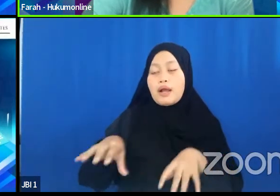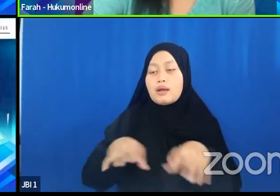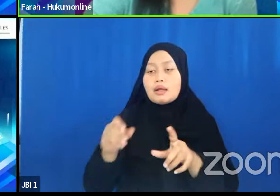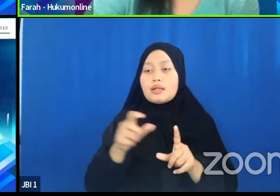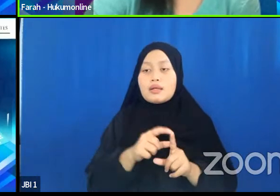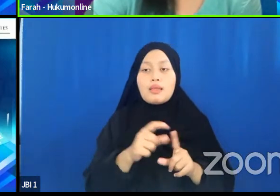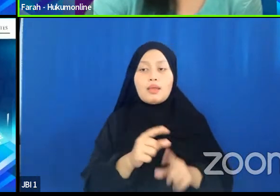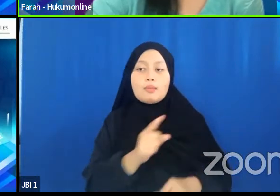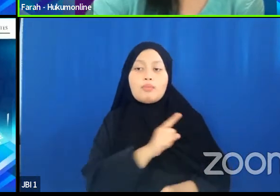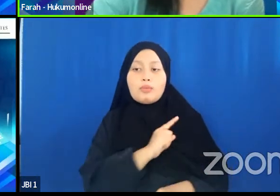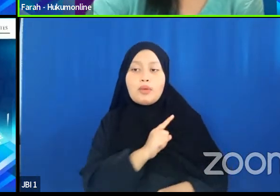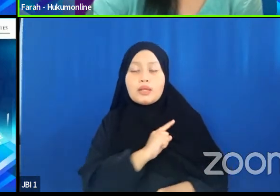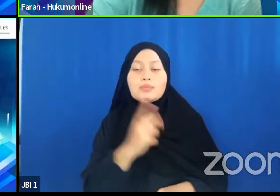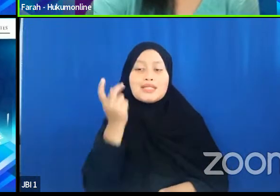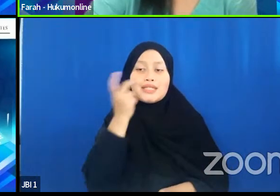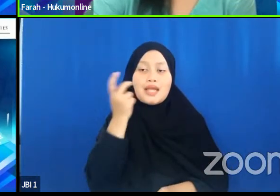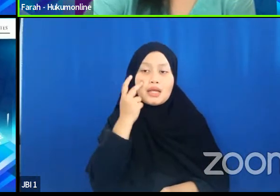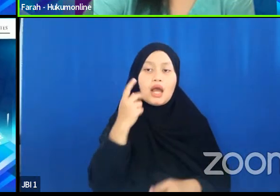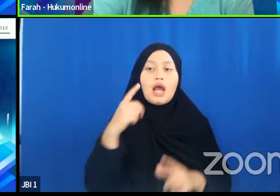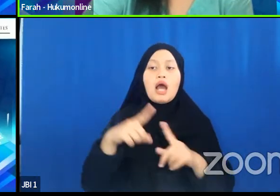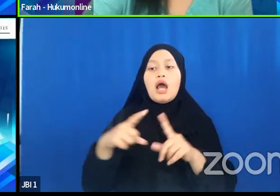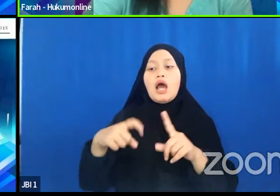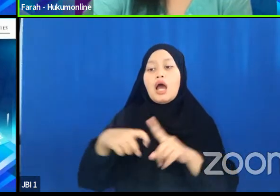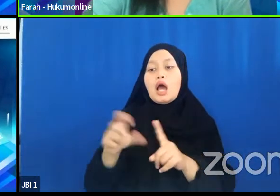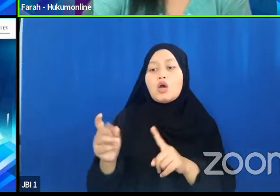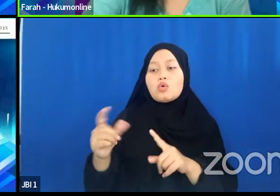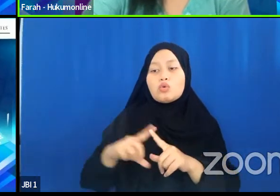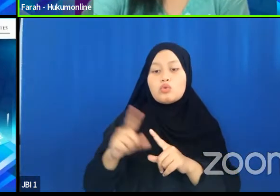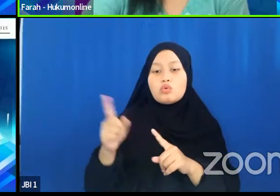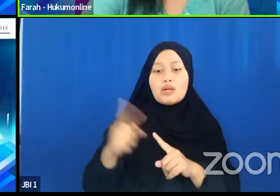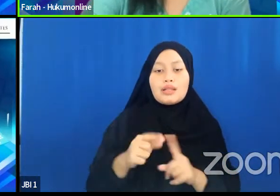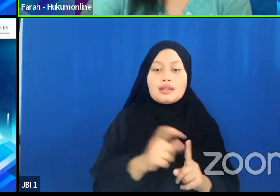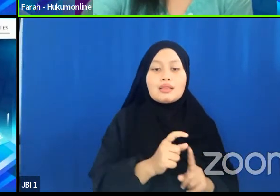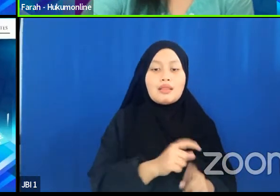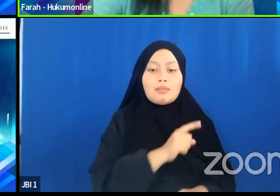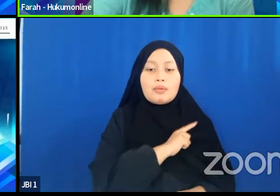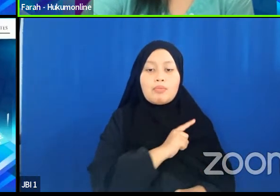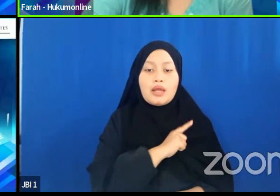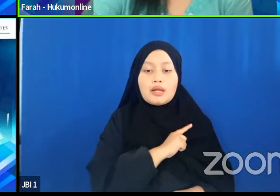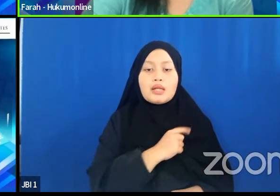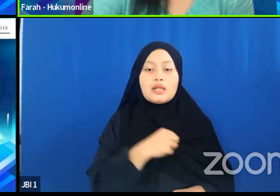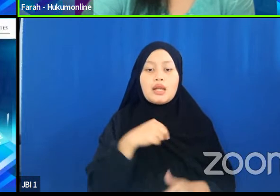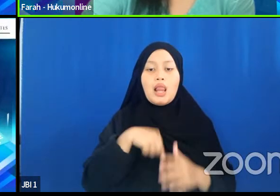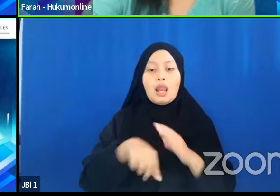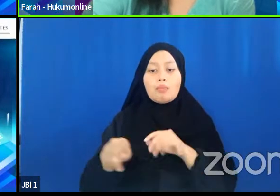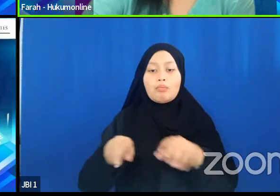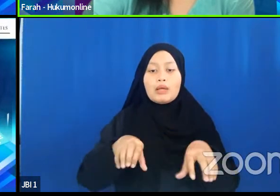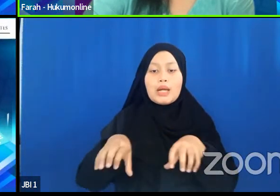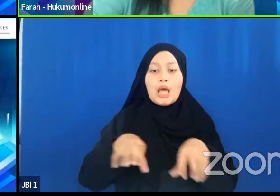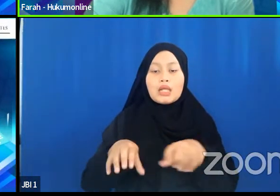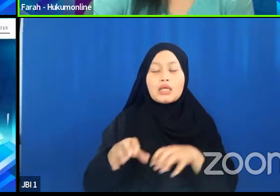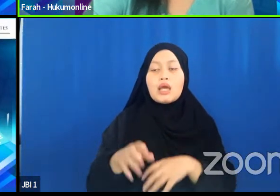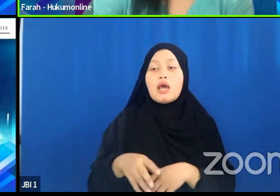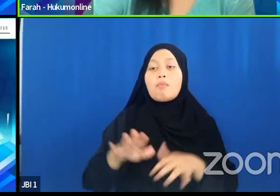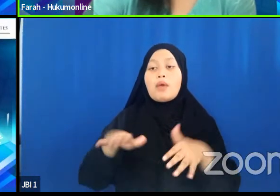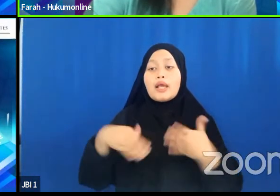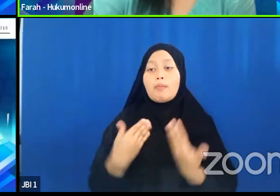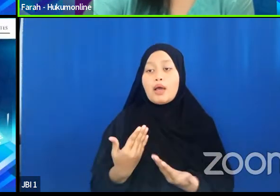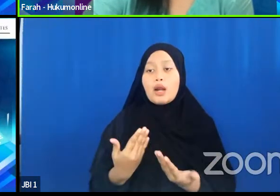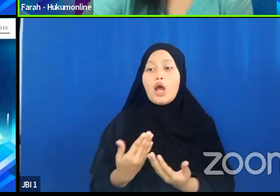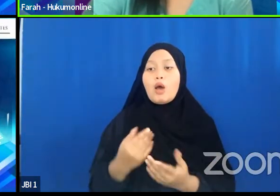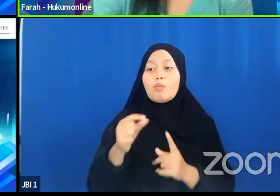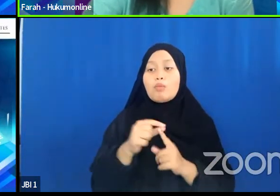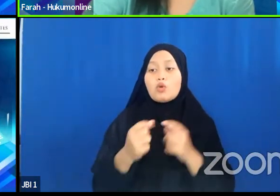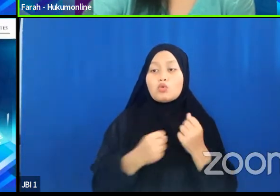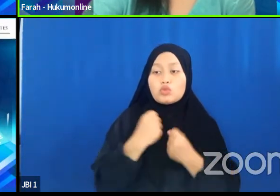pribadi untuk menjaga keakuratan data pribadi yang berada dalam kendalinya pertanyaannya Bagaimana suatu perusahaan selaku